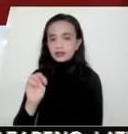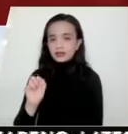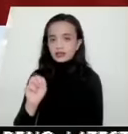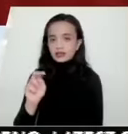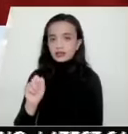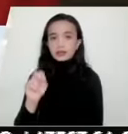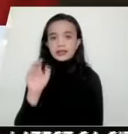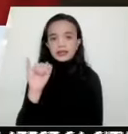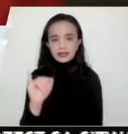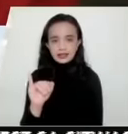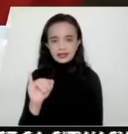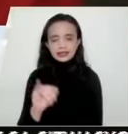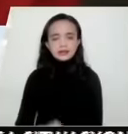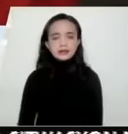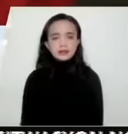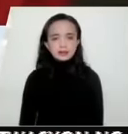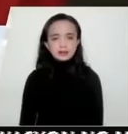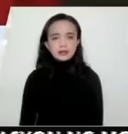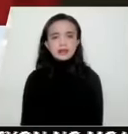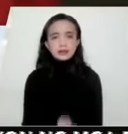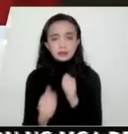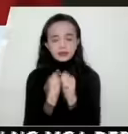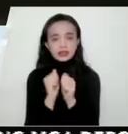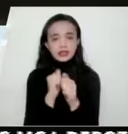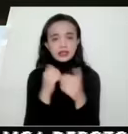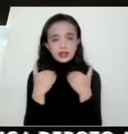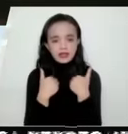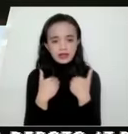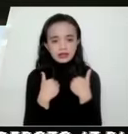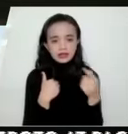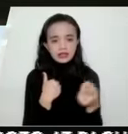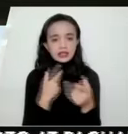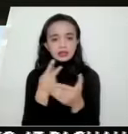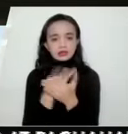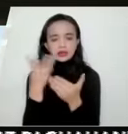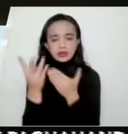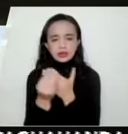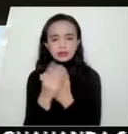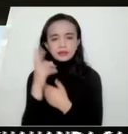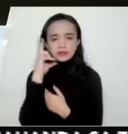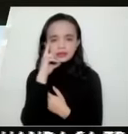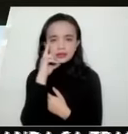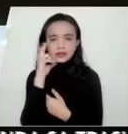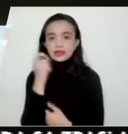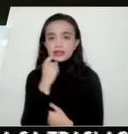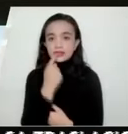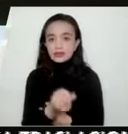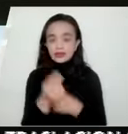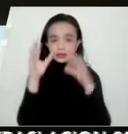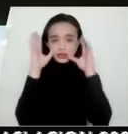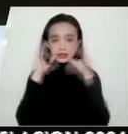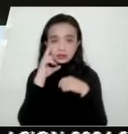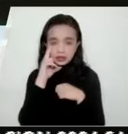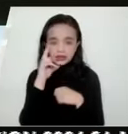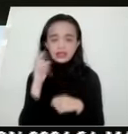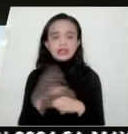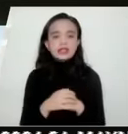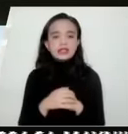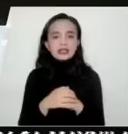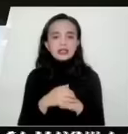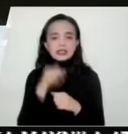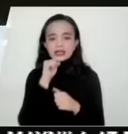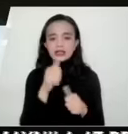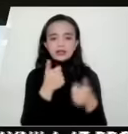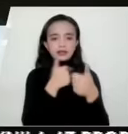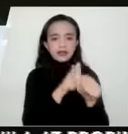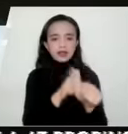o SMNI kung saan mayroon siyang programa. Ayon kay Duterte, hindi raw nasunod ang tamang